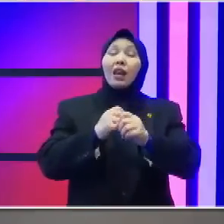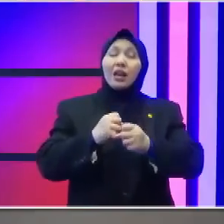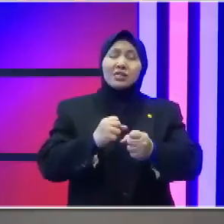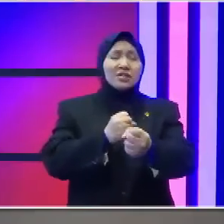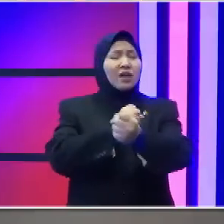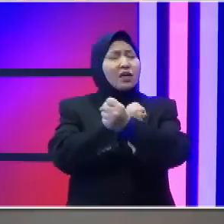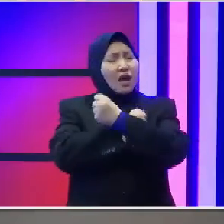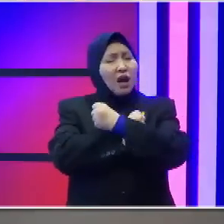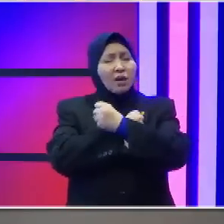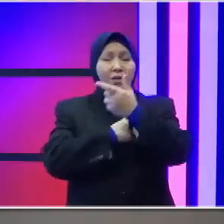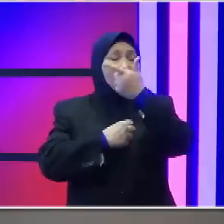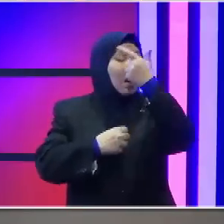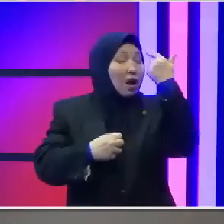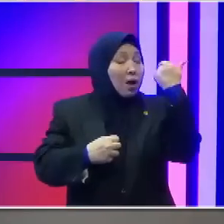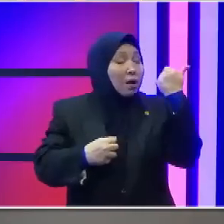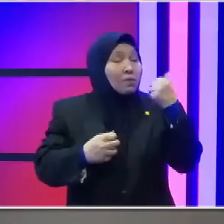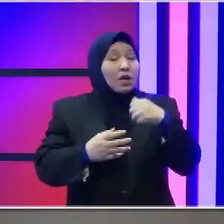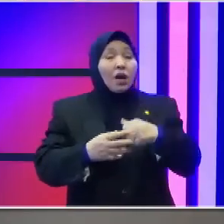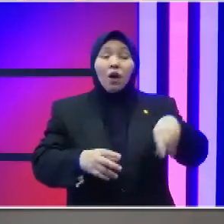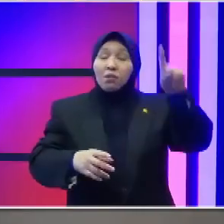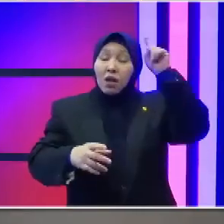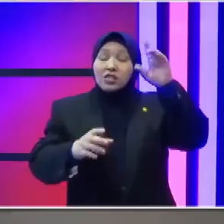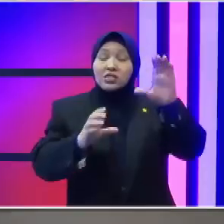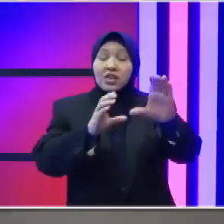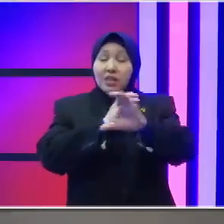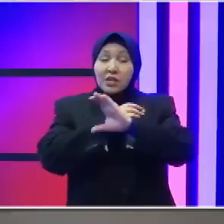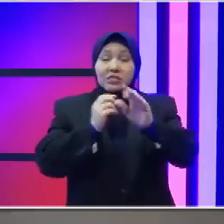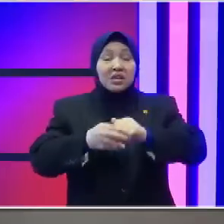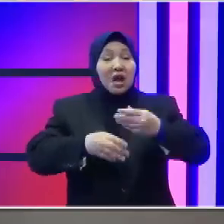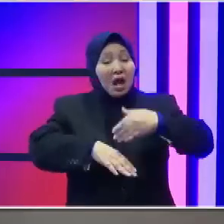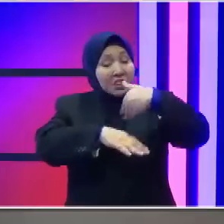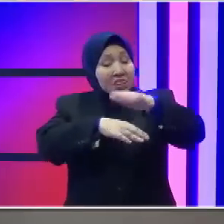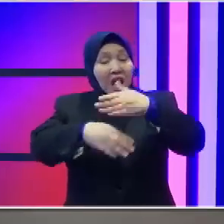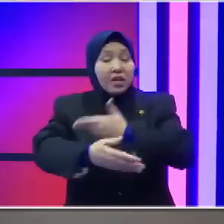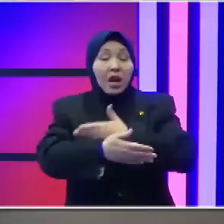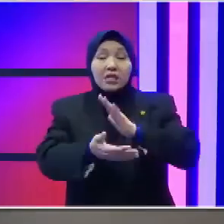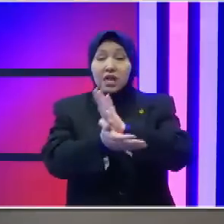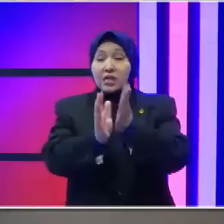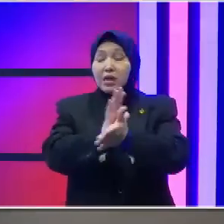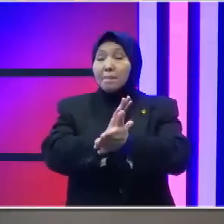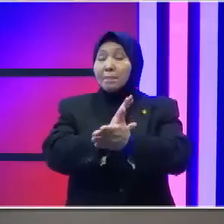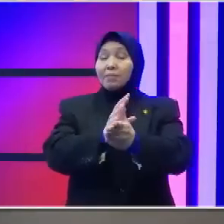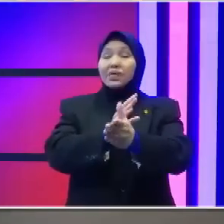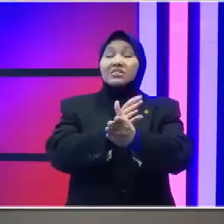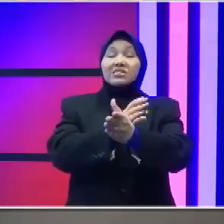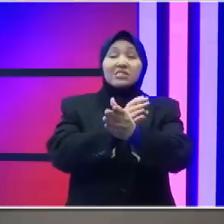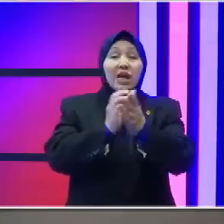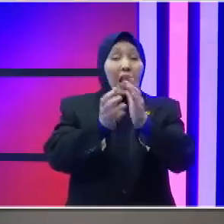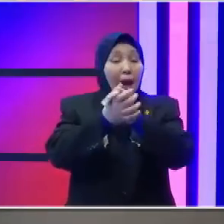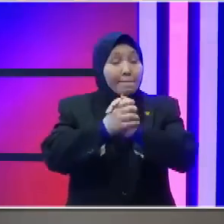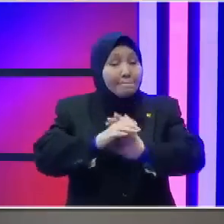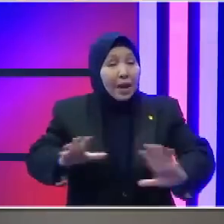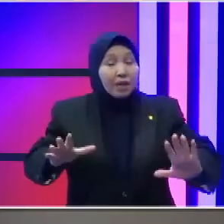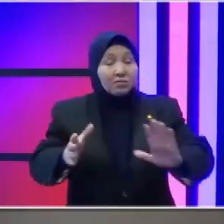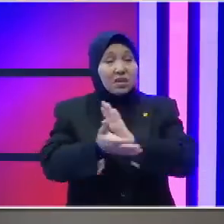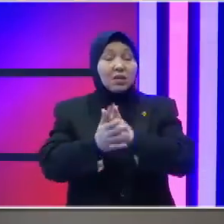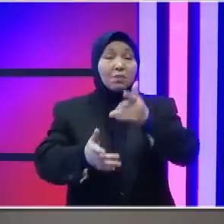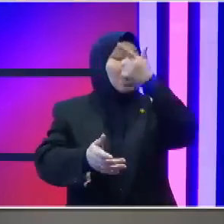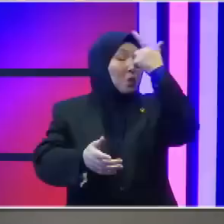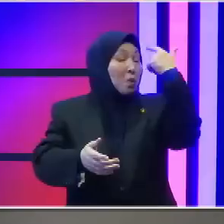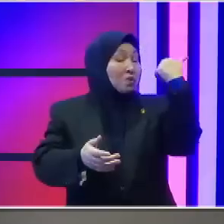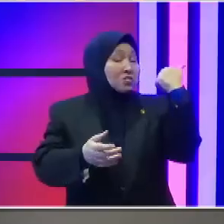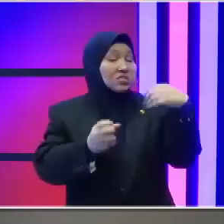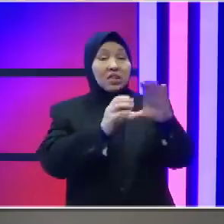Tuhan cinta, maka menghantar anak sebagai savior, sebagai penyelamat, ya, kerana cinta maka father,